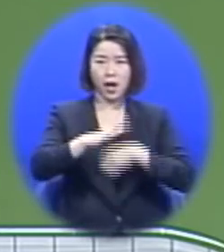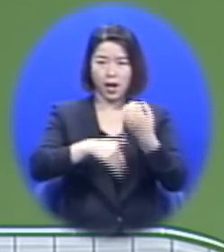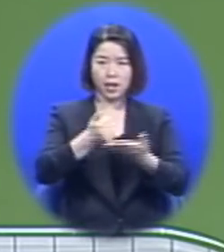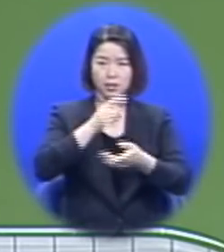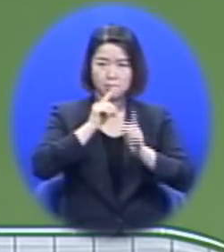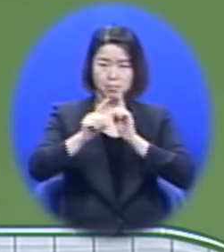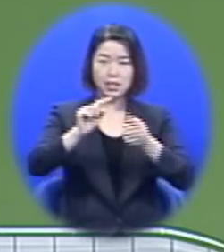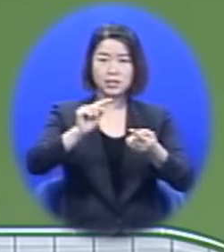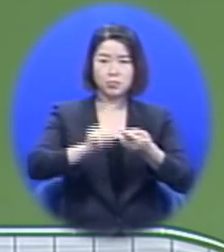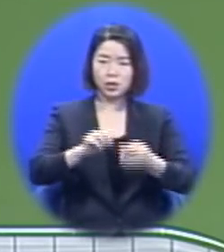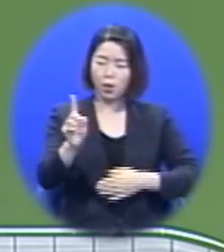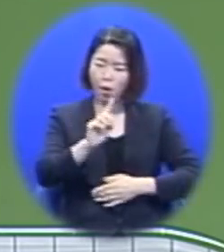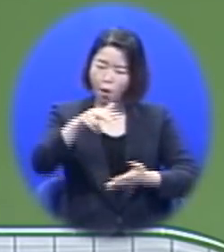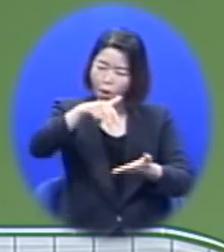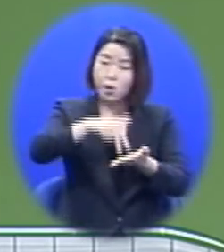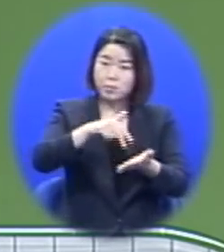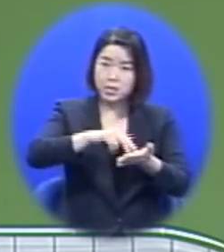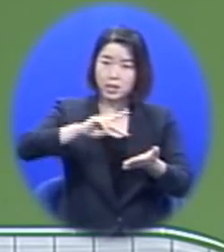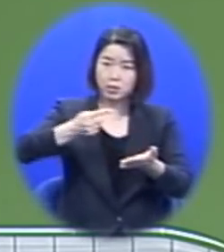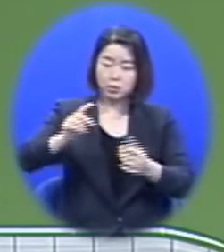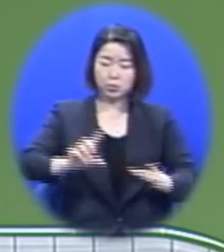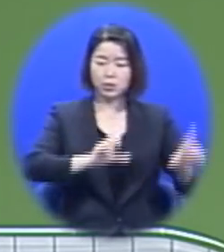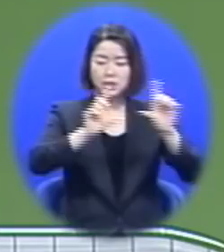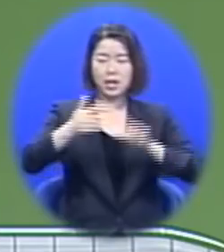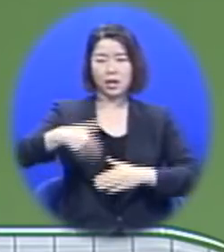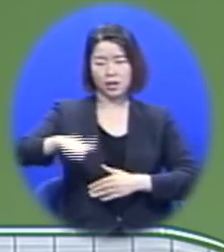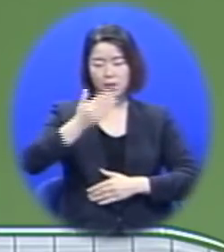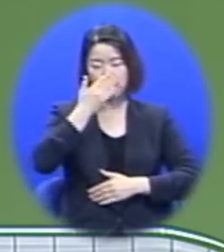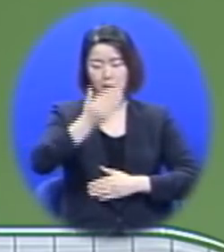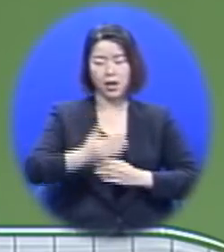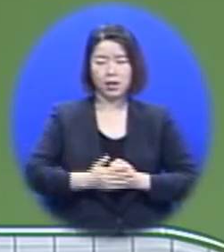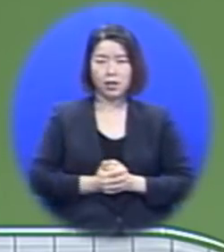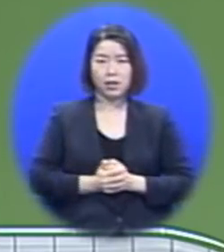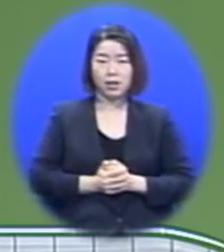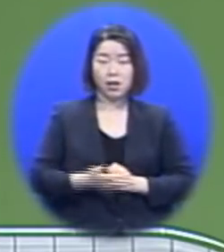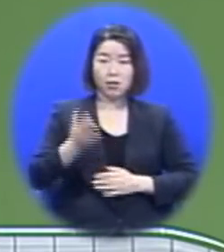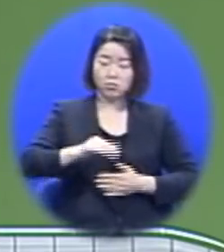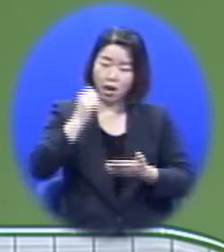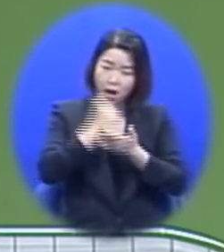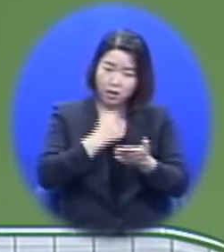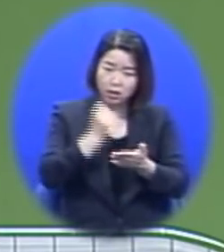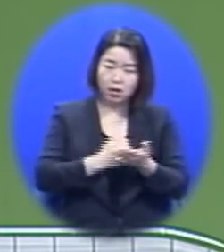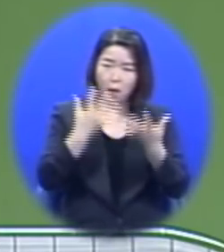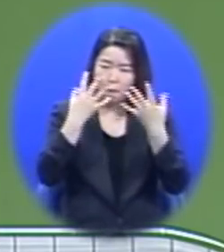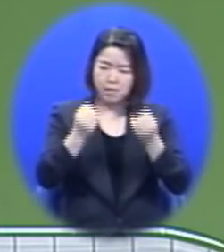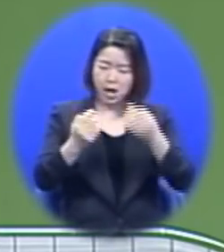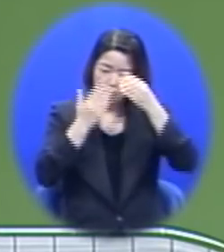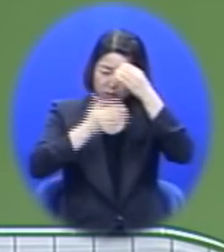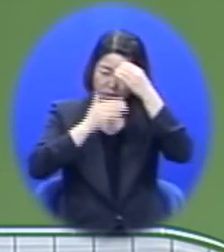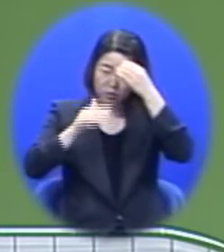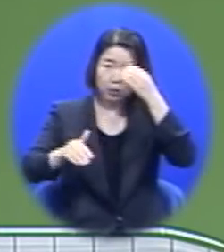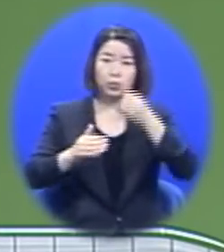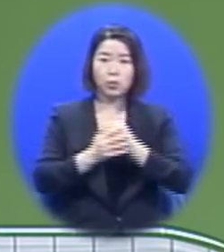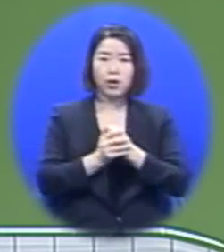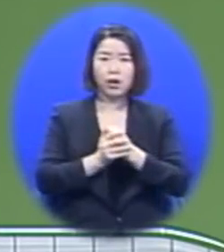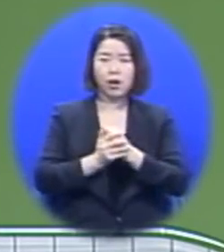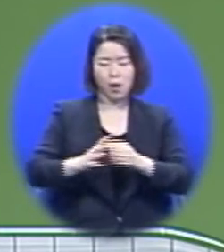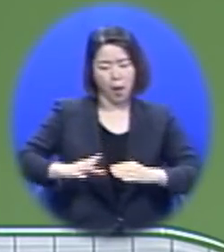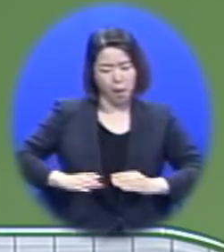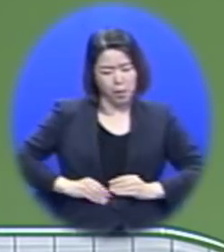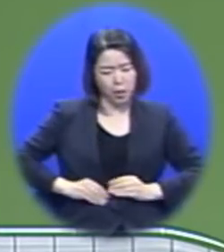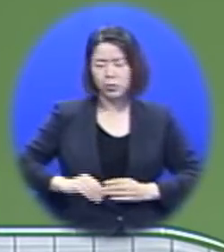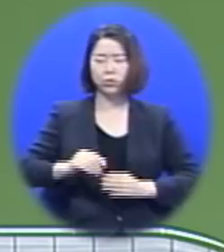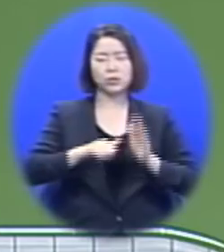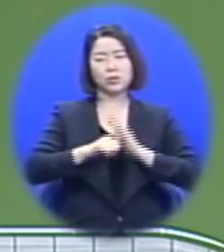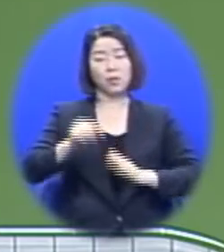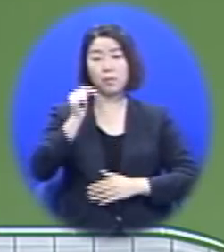말씀대로 어떤 처지에서도 살아갈 수 있을 거예요. 그런데 안타깝게도 많은 성도들이 배고픈 건 못